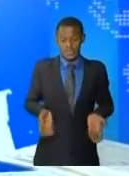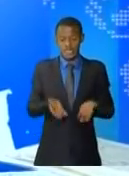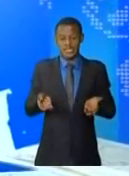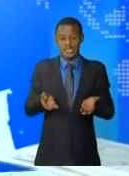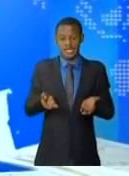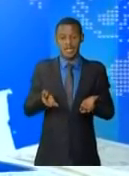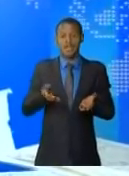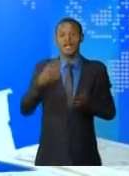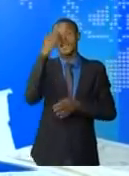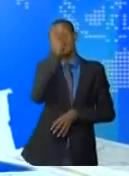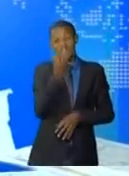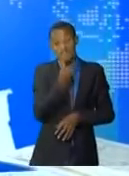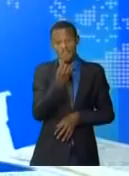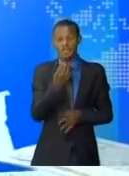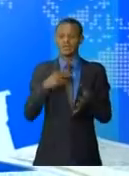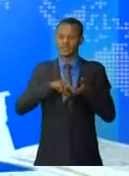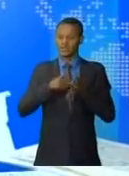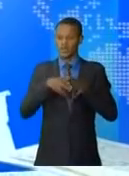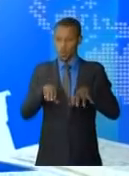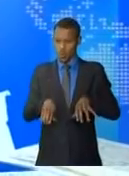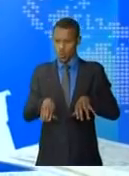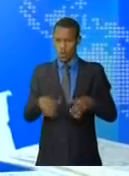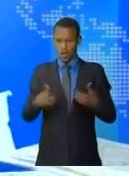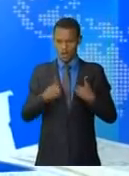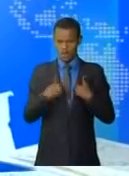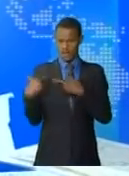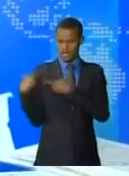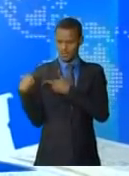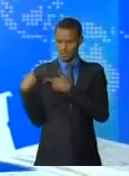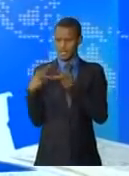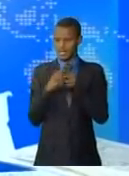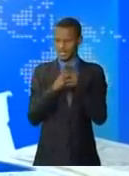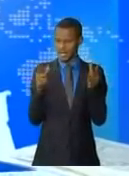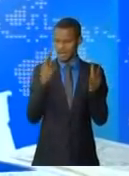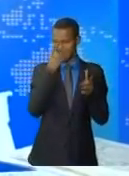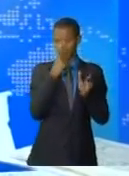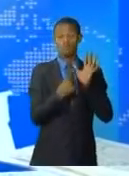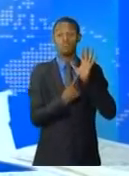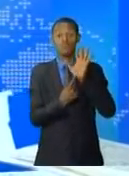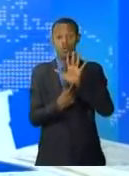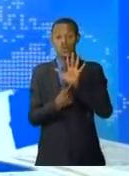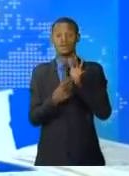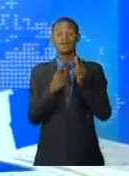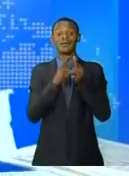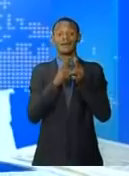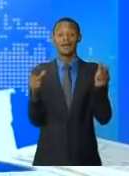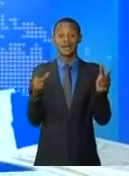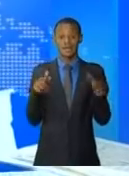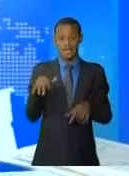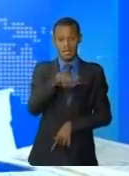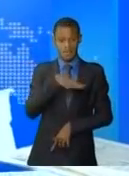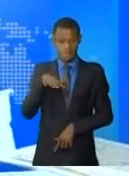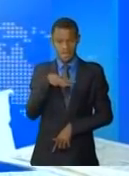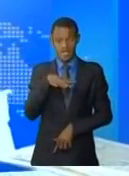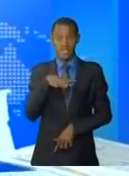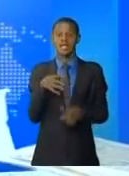Congo a un rôle majeur et ce droit de démontrer la grandeur de son pays et de sa générosité tant